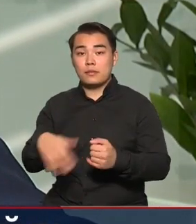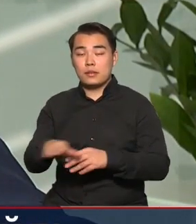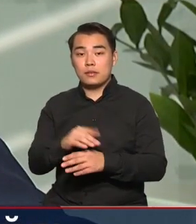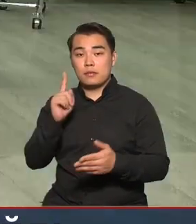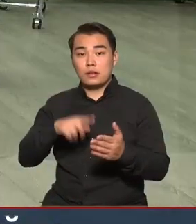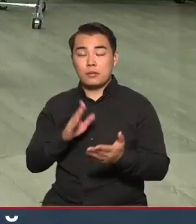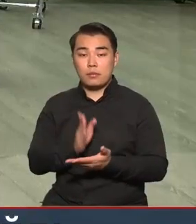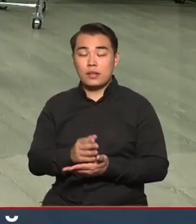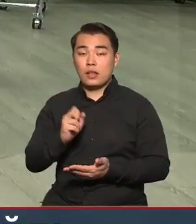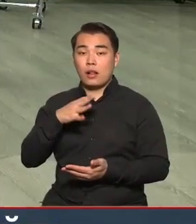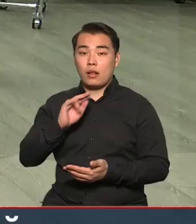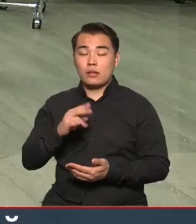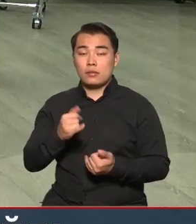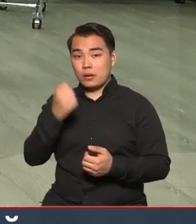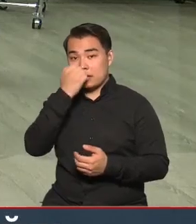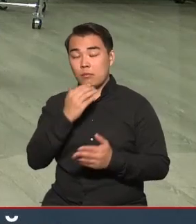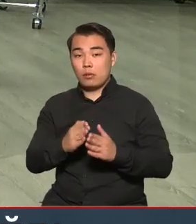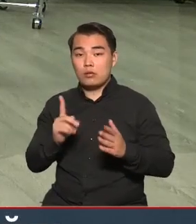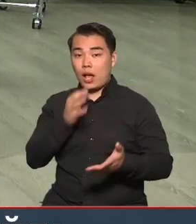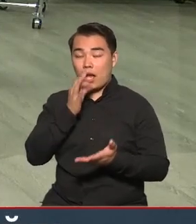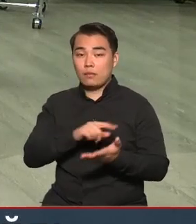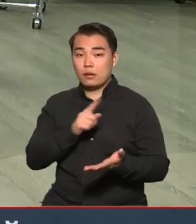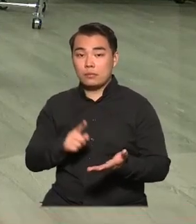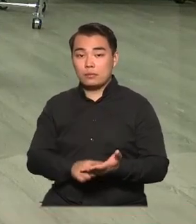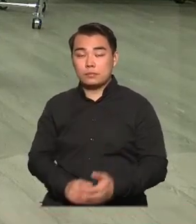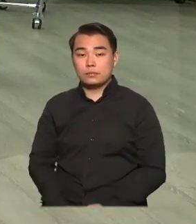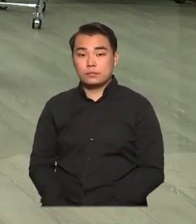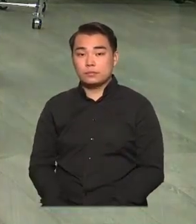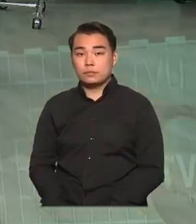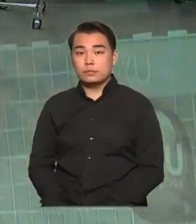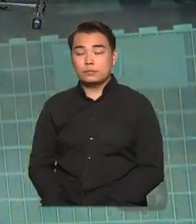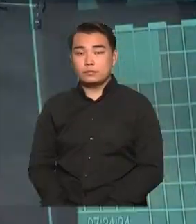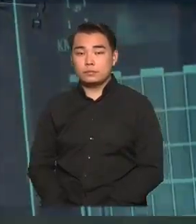бар. Жақсы, Ерлан Биахметұлы, уақыт бөліп сұхбат бергеніңізге көп рахмет. Сіздерге рахмет.